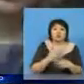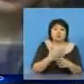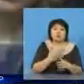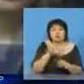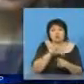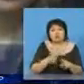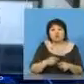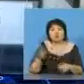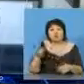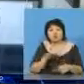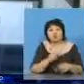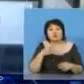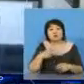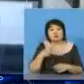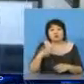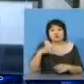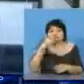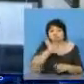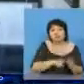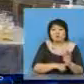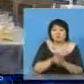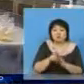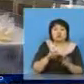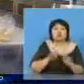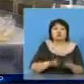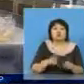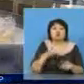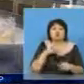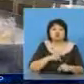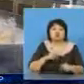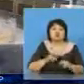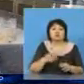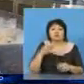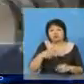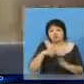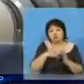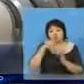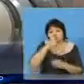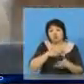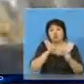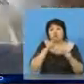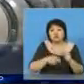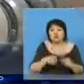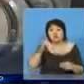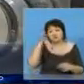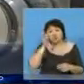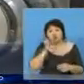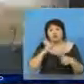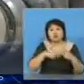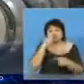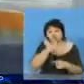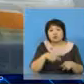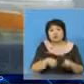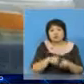қолданылмайды. Мұның бәрі 2020 жылдан бастап іске асырылатын жұмыс. 2019 жылды қорытындылаған еліміз келер жылы